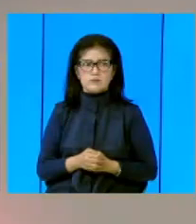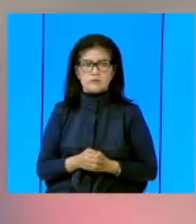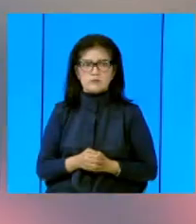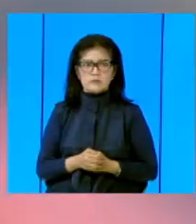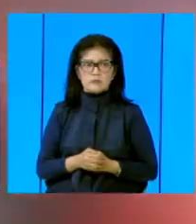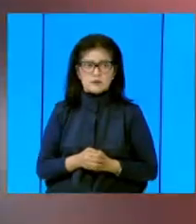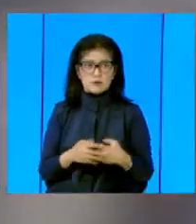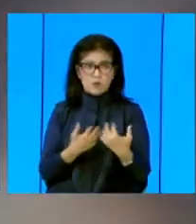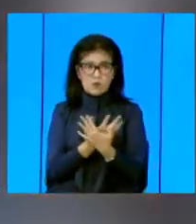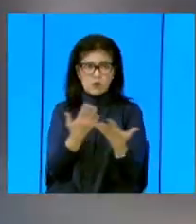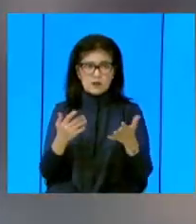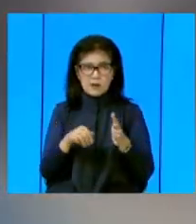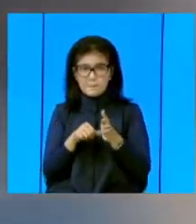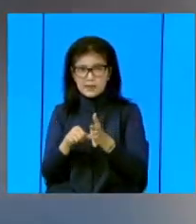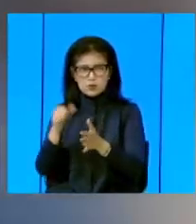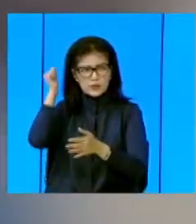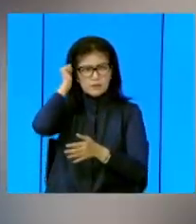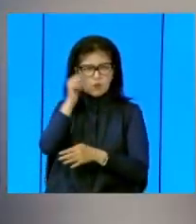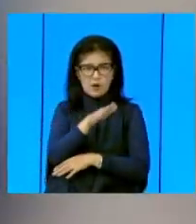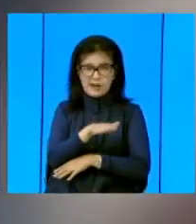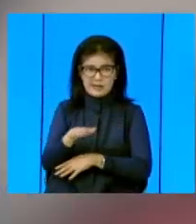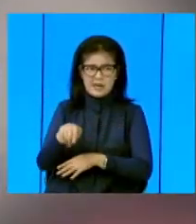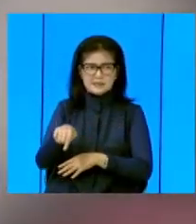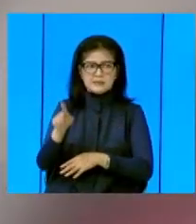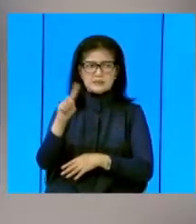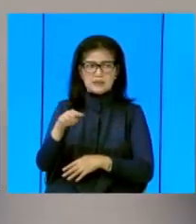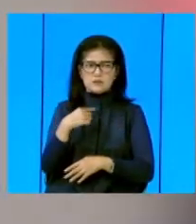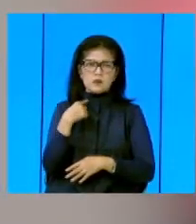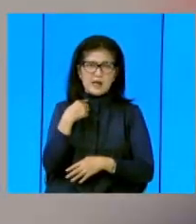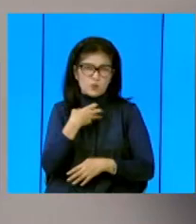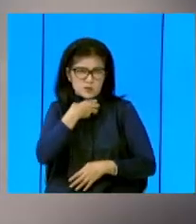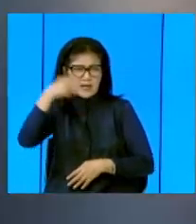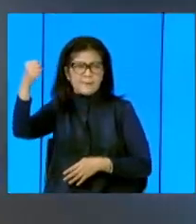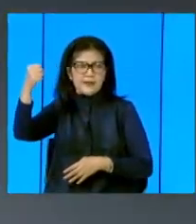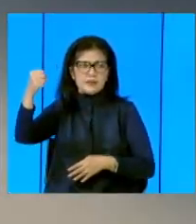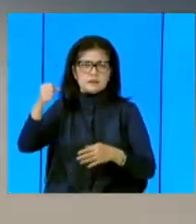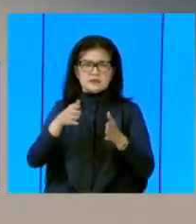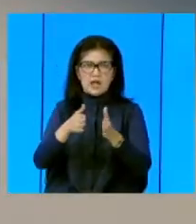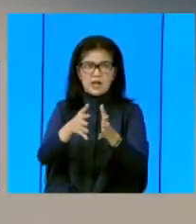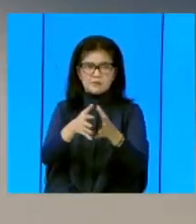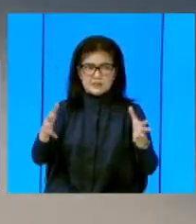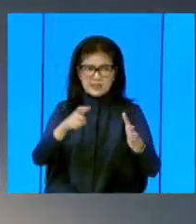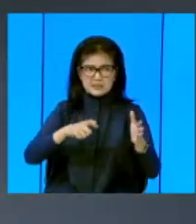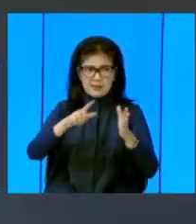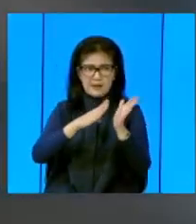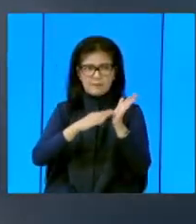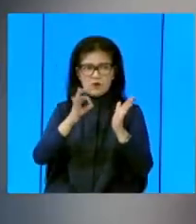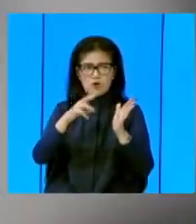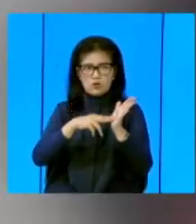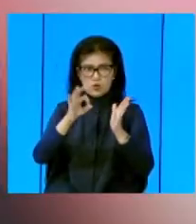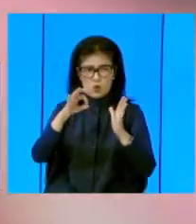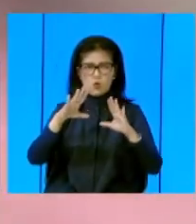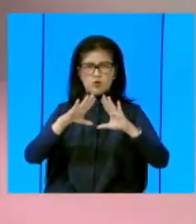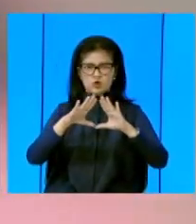Sejumlah warga menolong ibu dan anak yang baru saja dijambret di Jalan Raya Kembang Sri, Kecamatan Ngoro, Kabupaten Mojokerto, Jawa